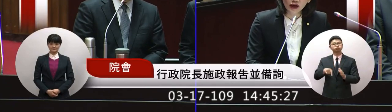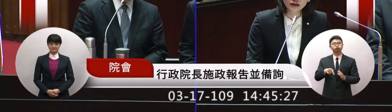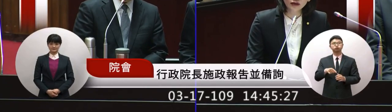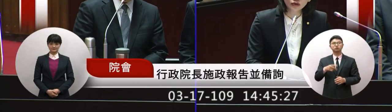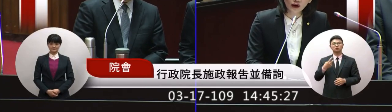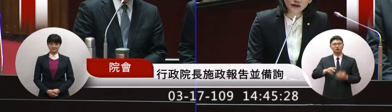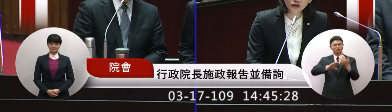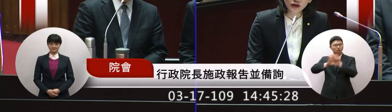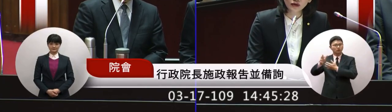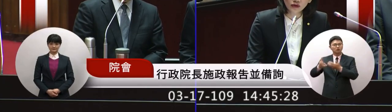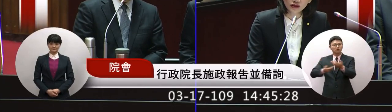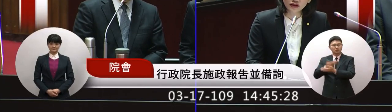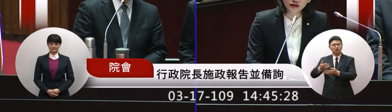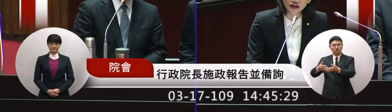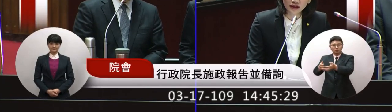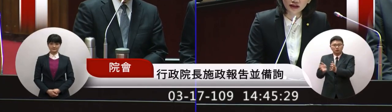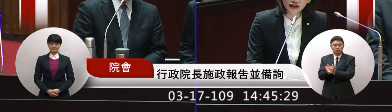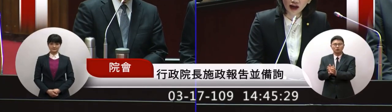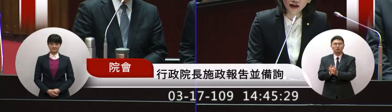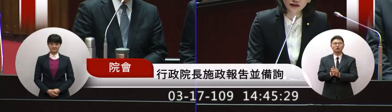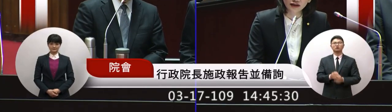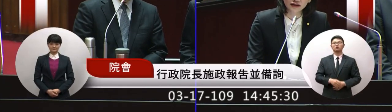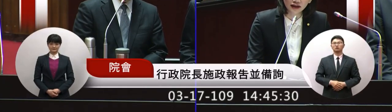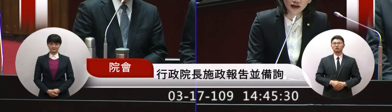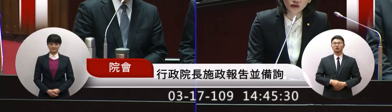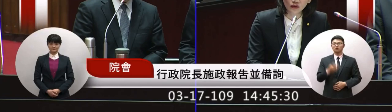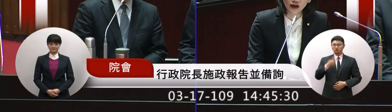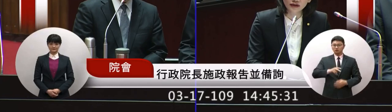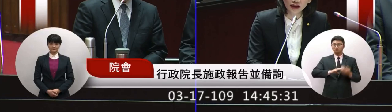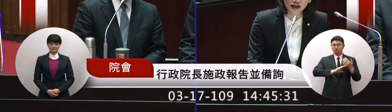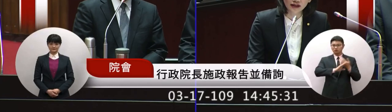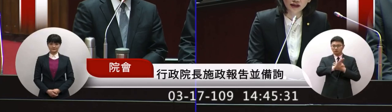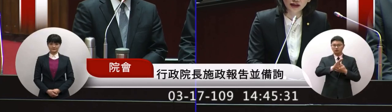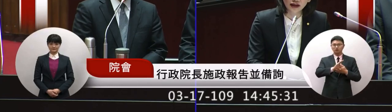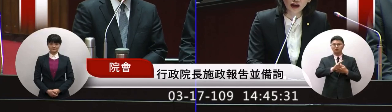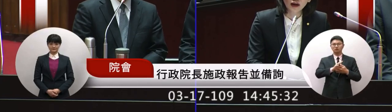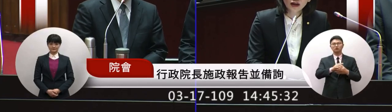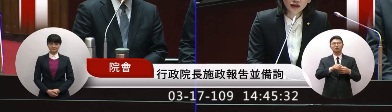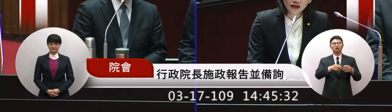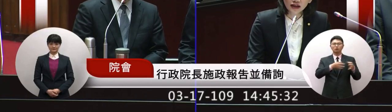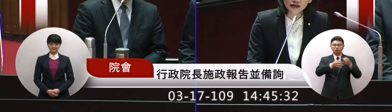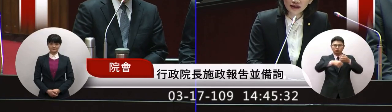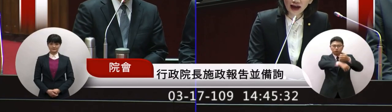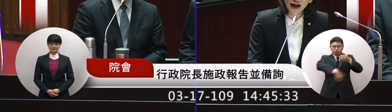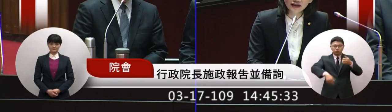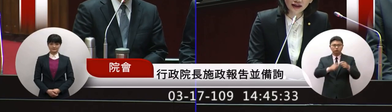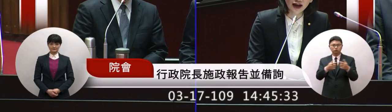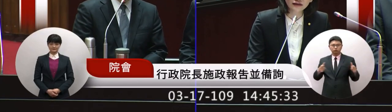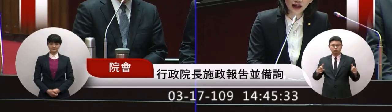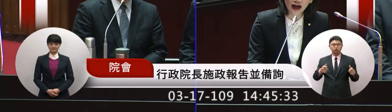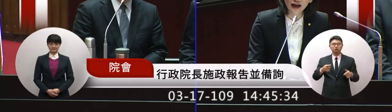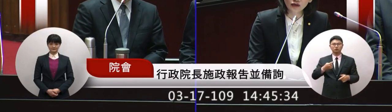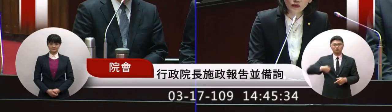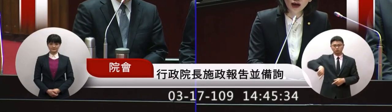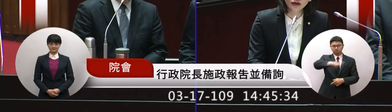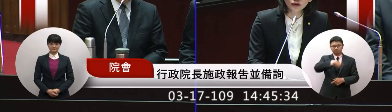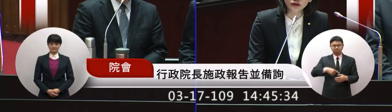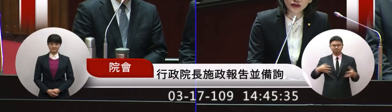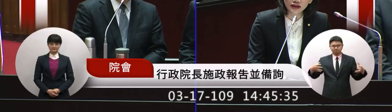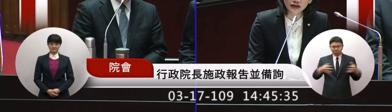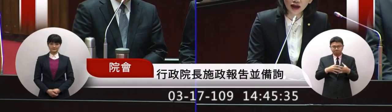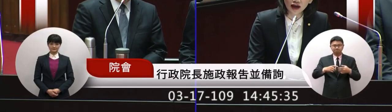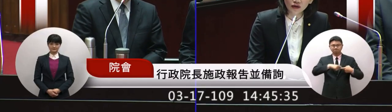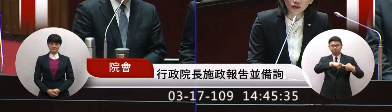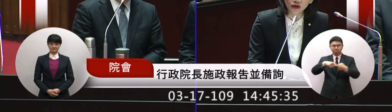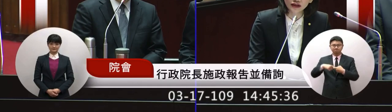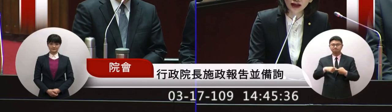的外交团队或者是其他的相关产业也好，可以加强台湾与